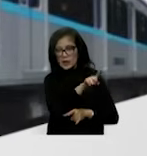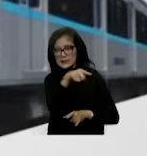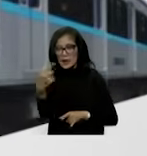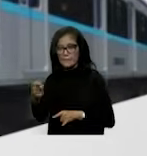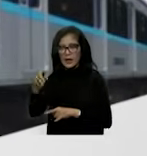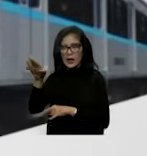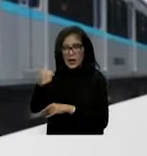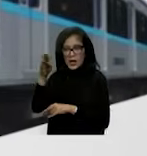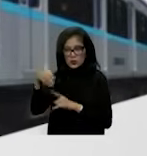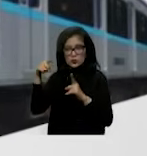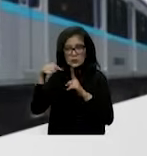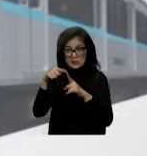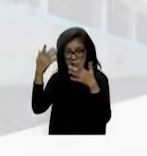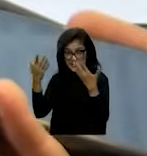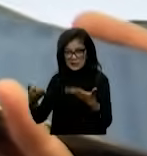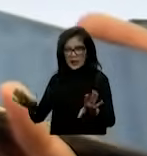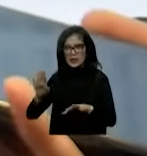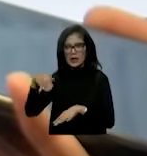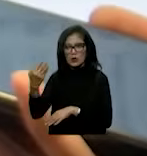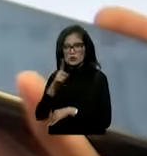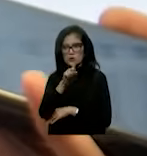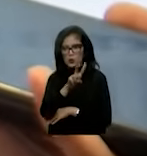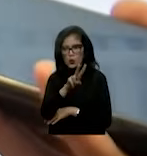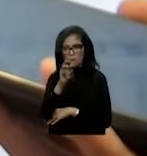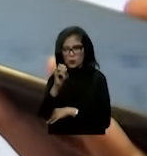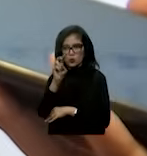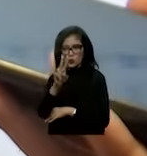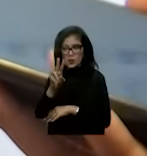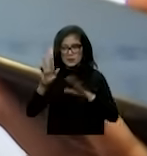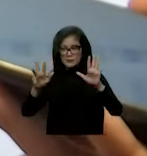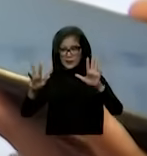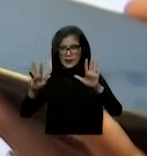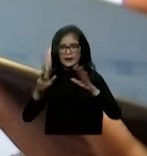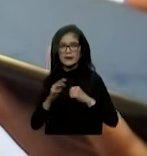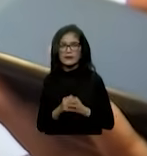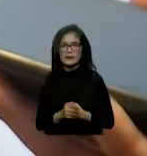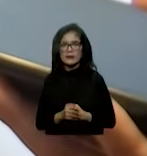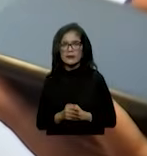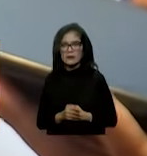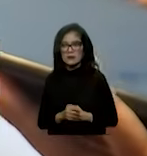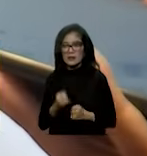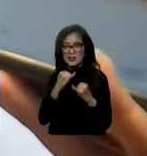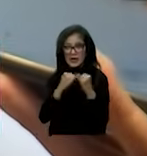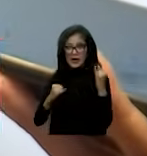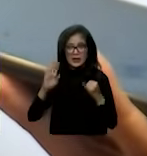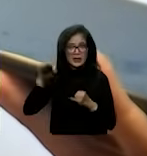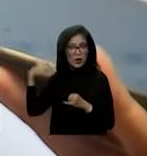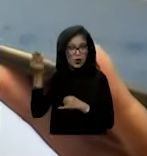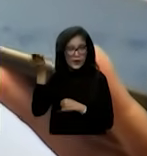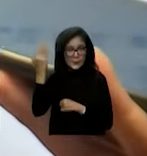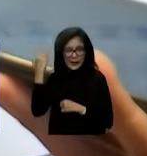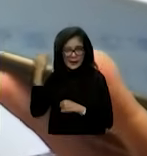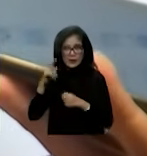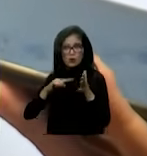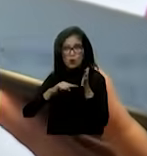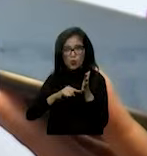pada 2029. Dari akhir tahun kemarin kita sudah melakukan pekerjaan terowongan tunneling, itu